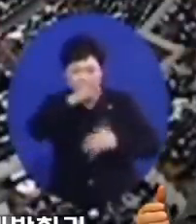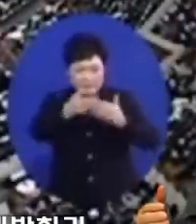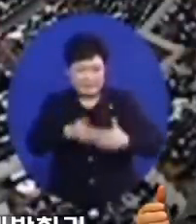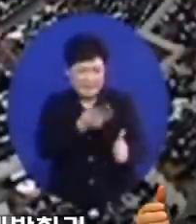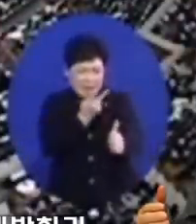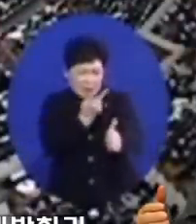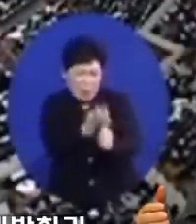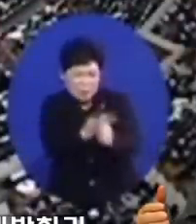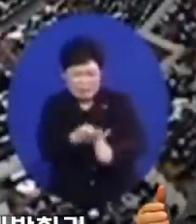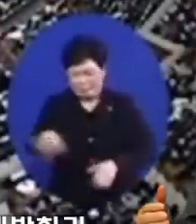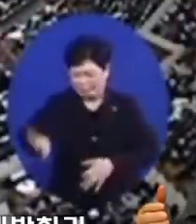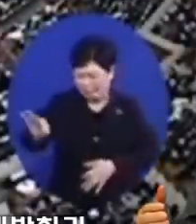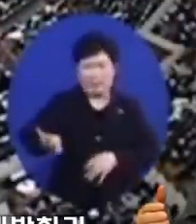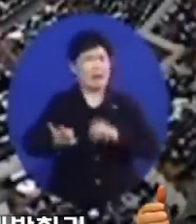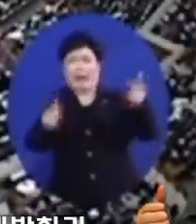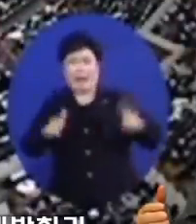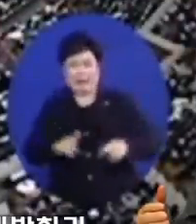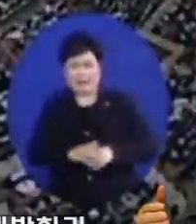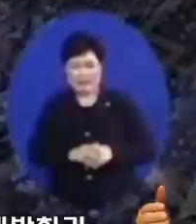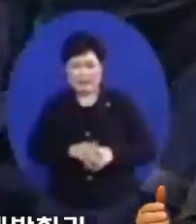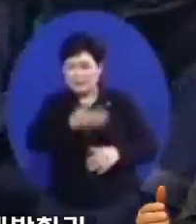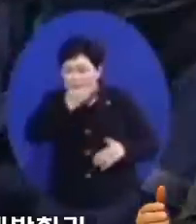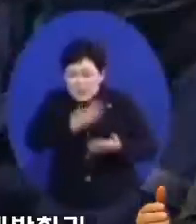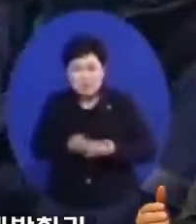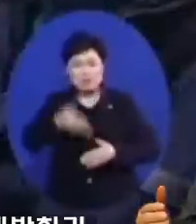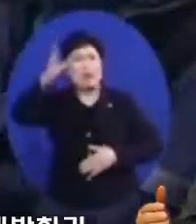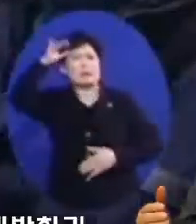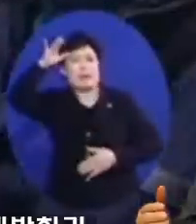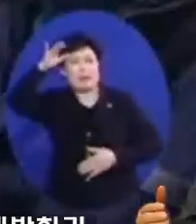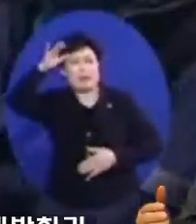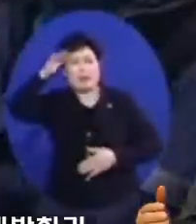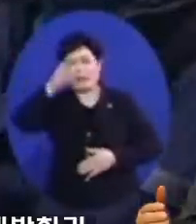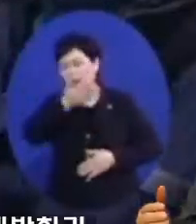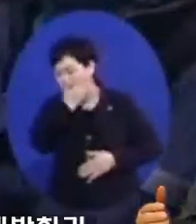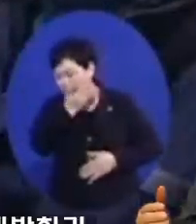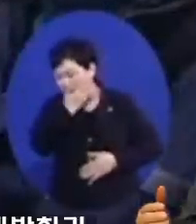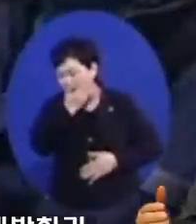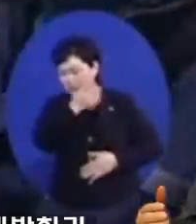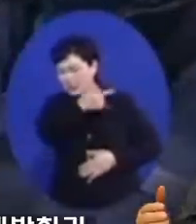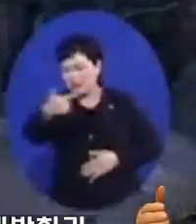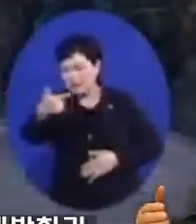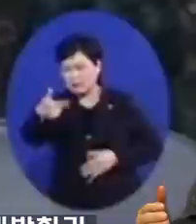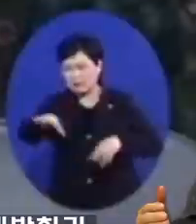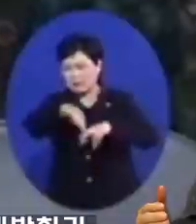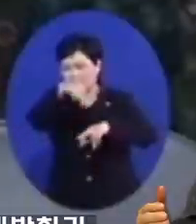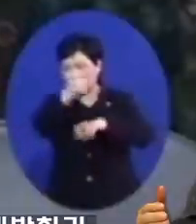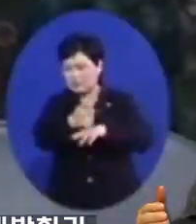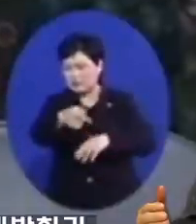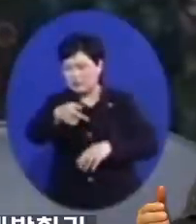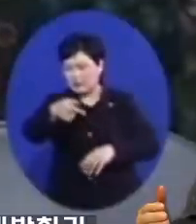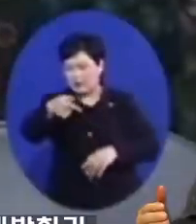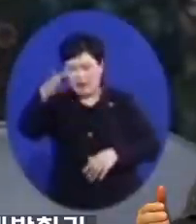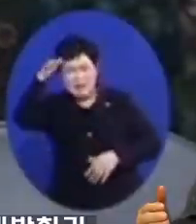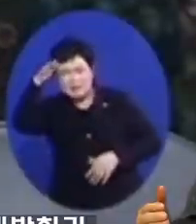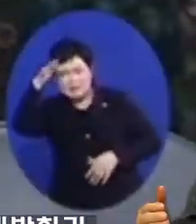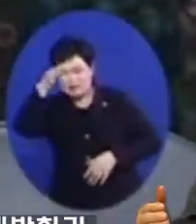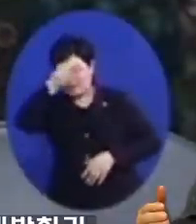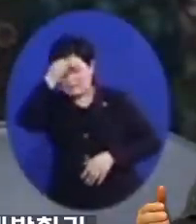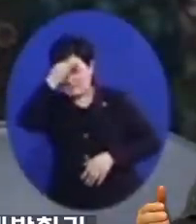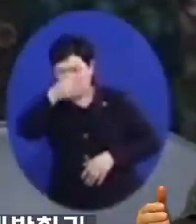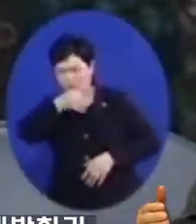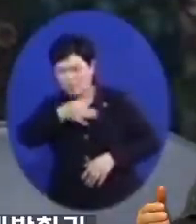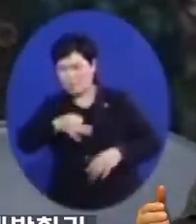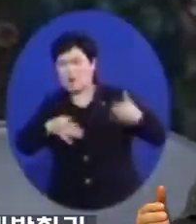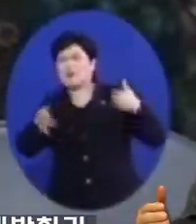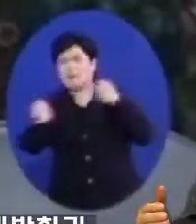안 받았습니다. 굉장히 귀중한 개인데 대왕께서 그 소질을 몰라서 그렇습니다.